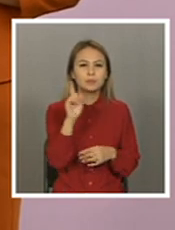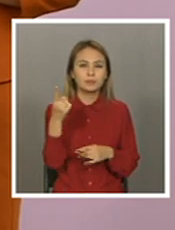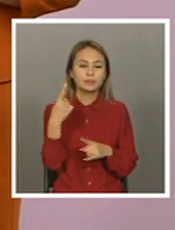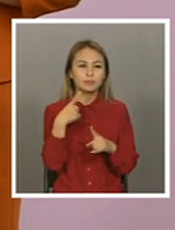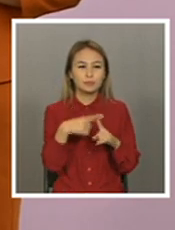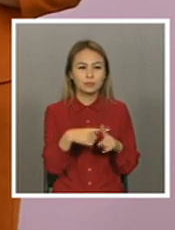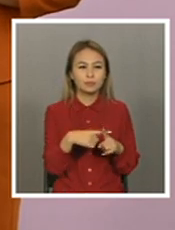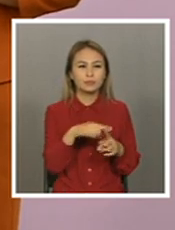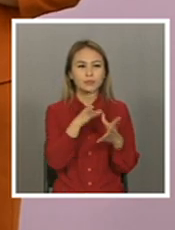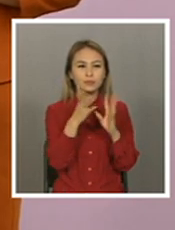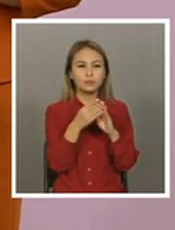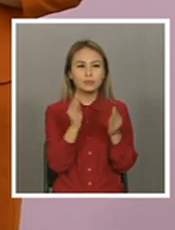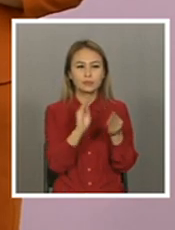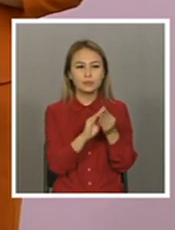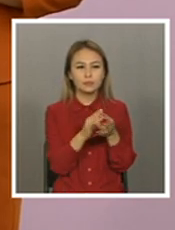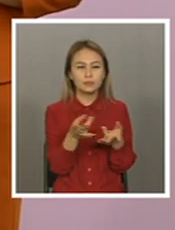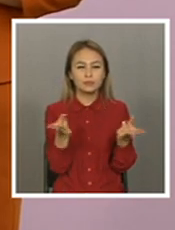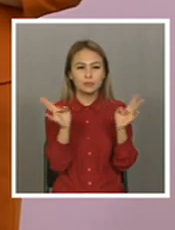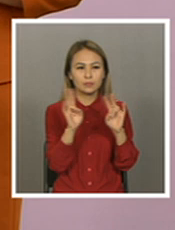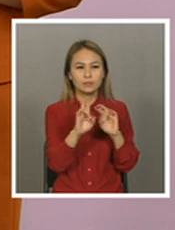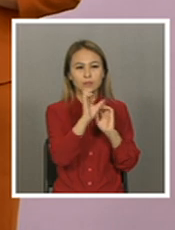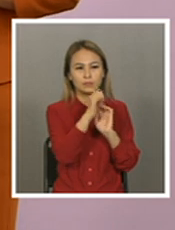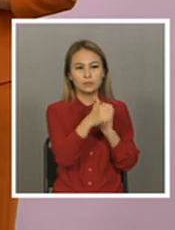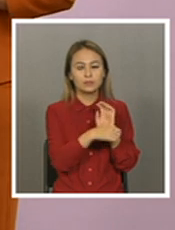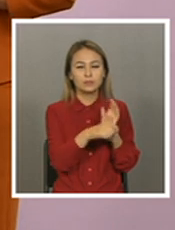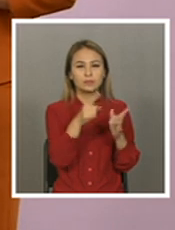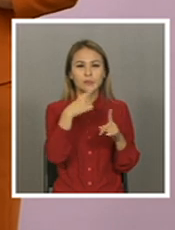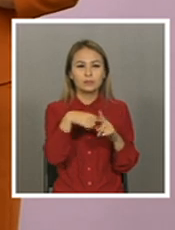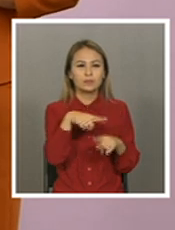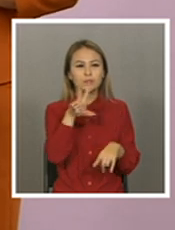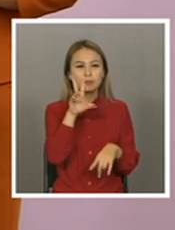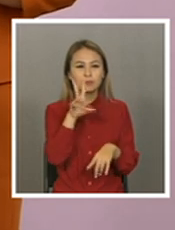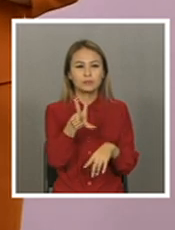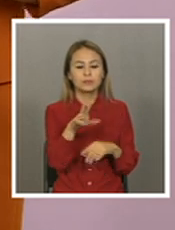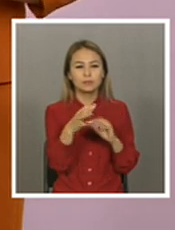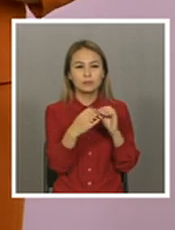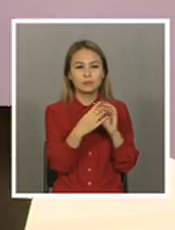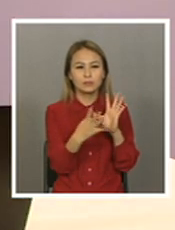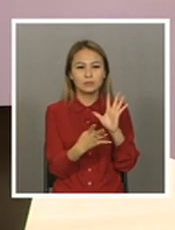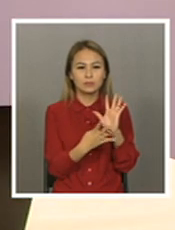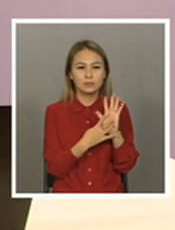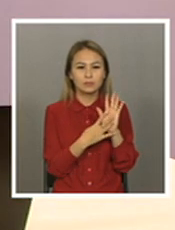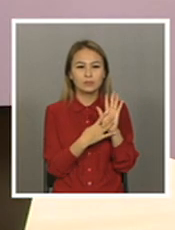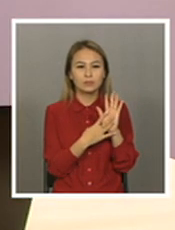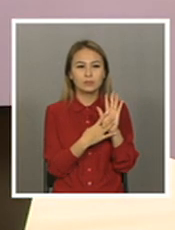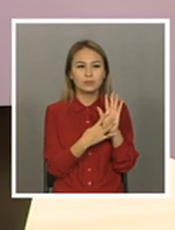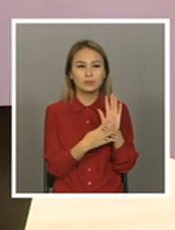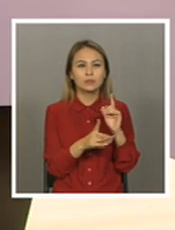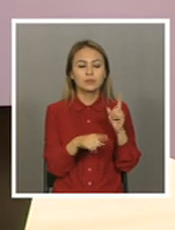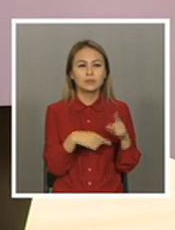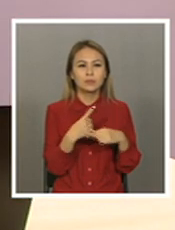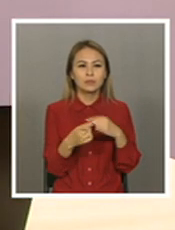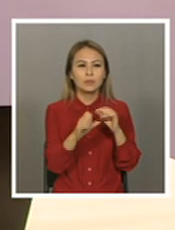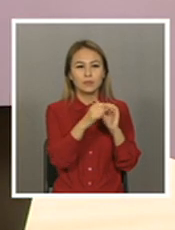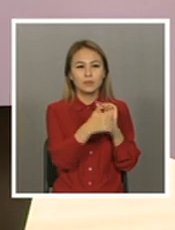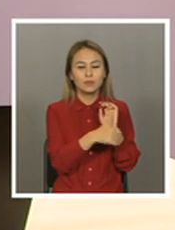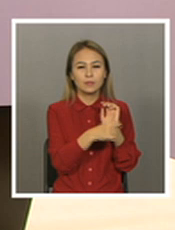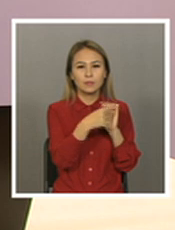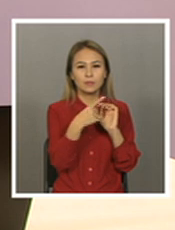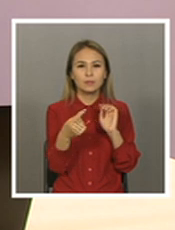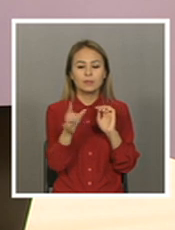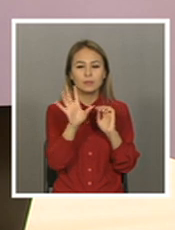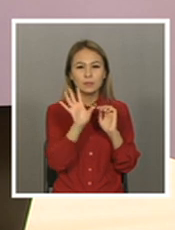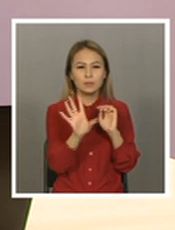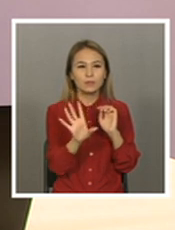өзгерсіз қалады. 16 мен 3-тің қосындысы 19-ға тең. Келесі, 16 мен